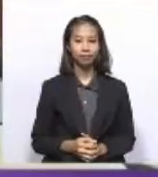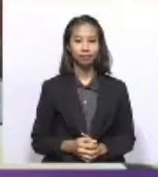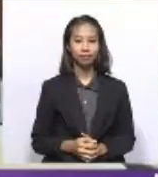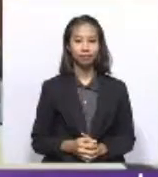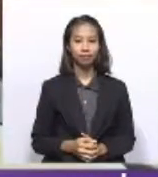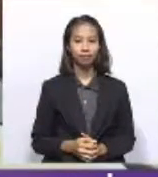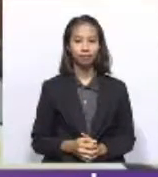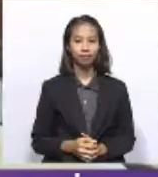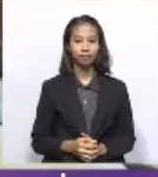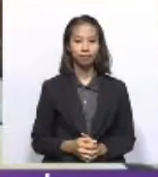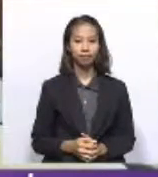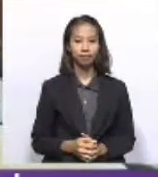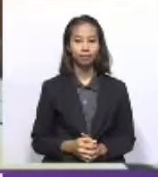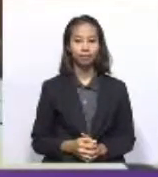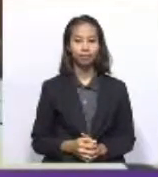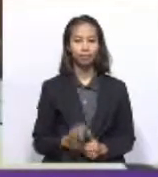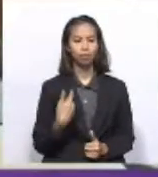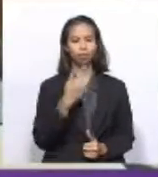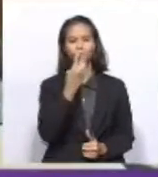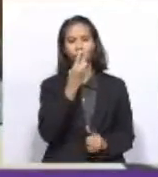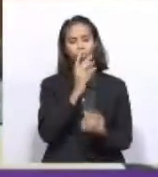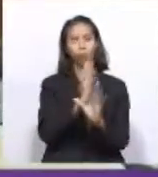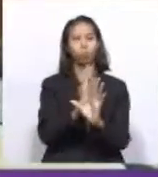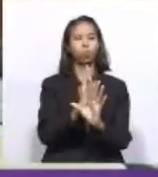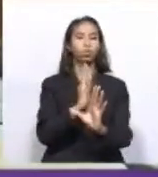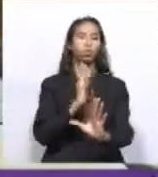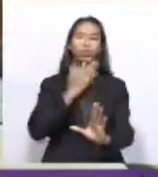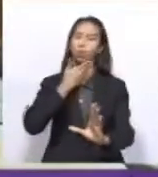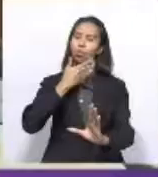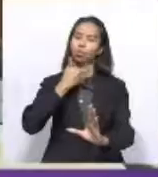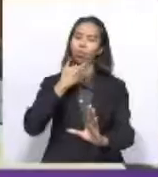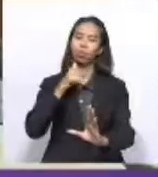ครับผมครับผม อ ย่า